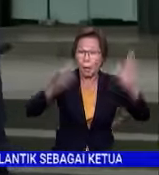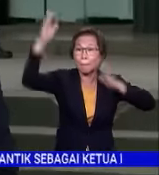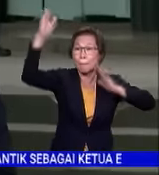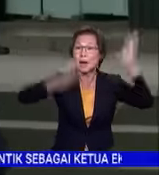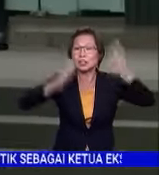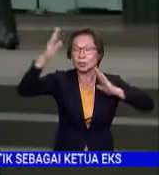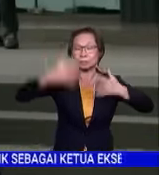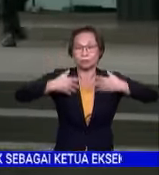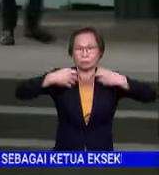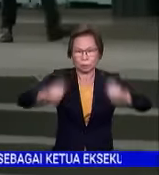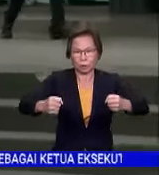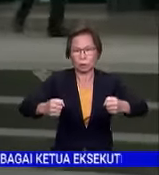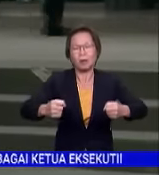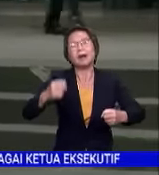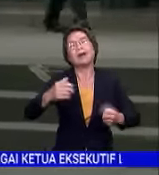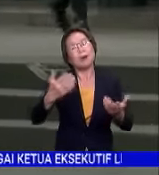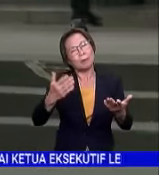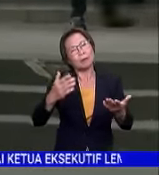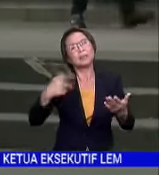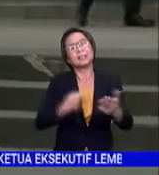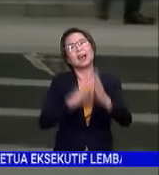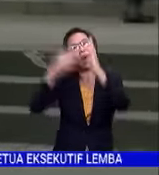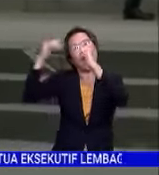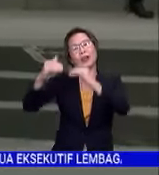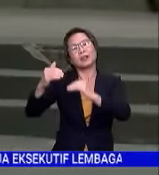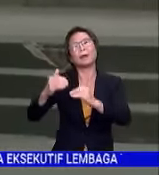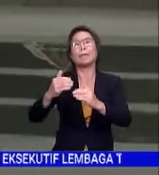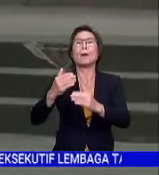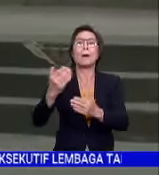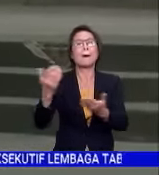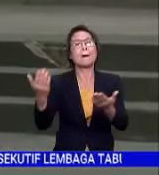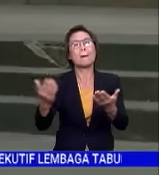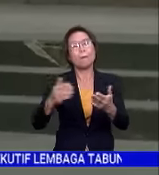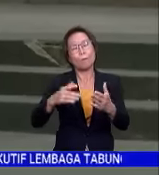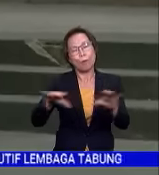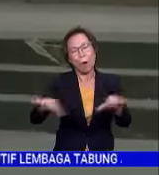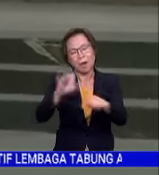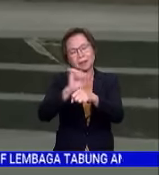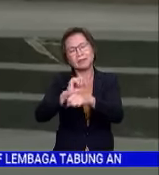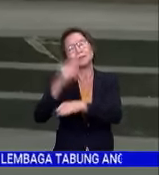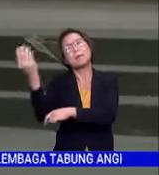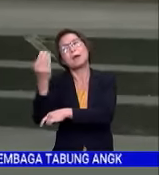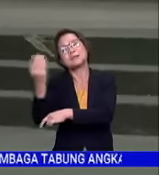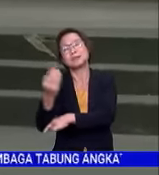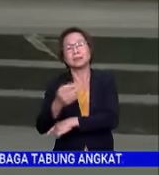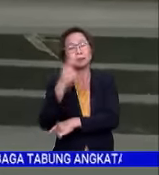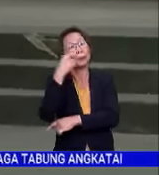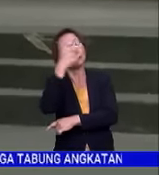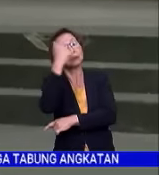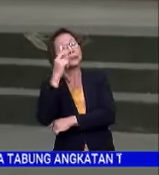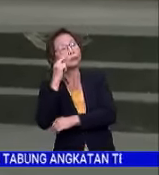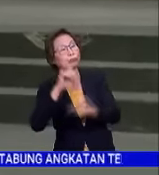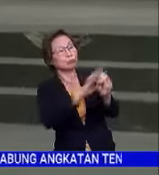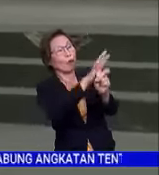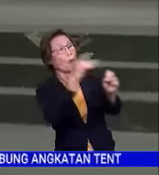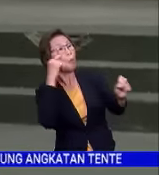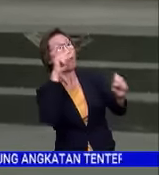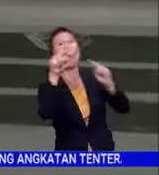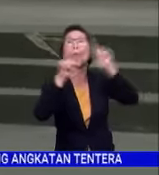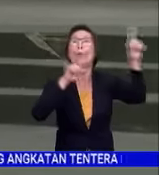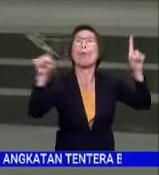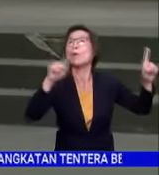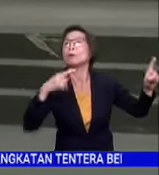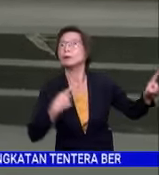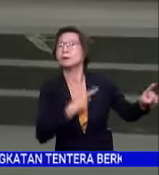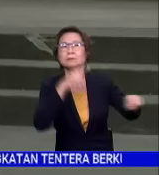rutin harian normal dan bebas dari dibelenggu musuh yang tidak kelihatan ini. Sazwani Samsu, berita RTM.